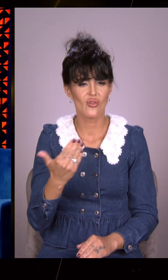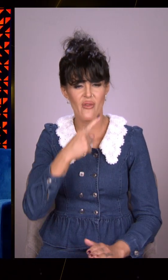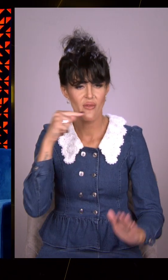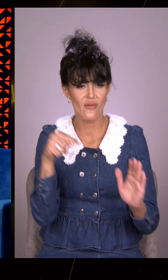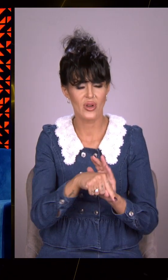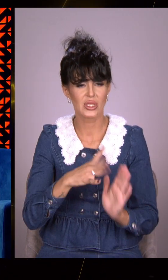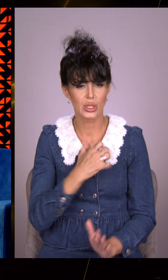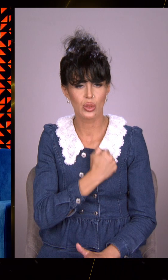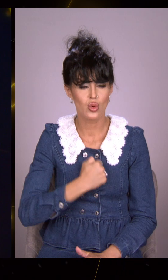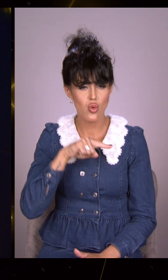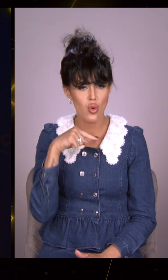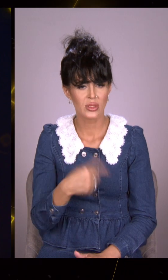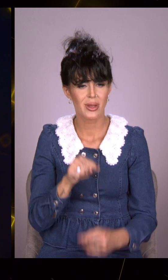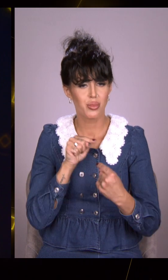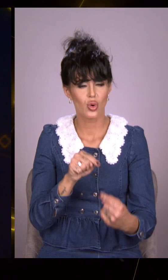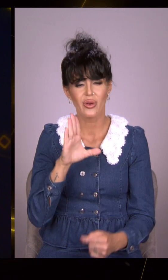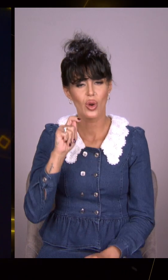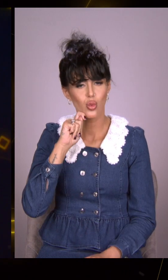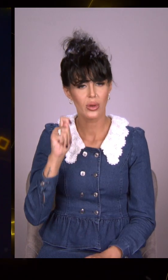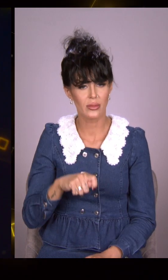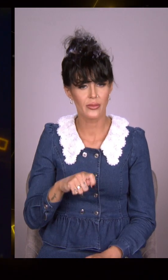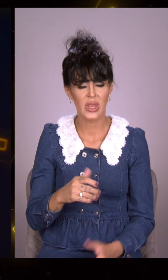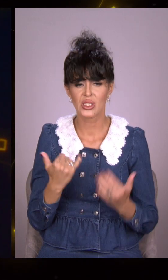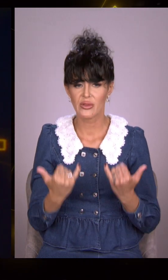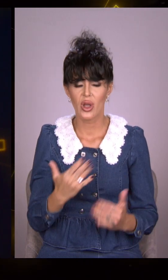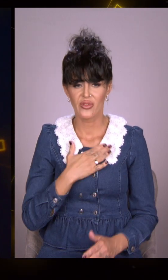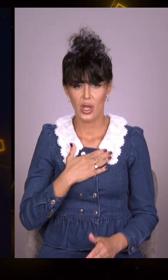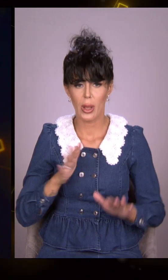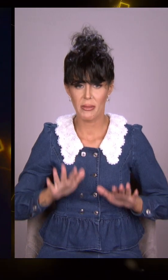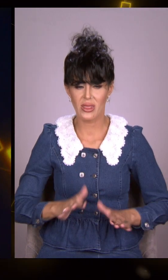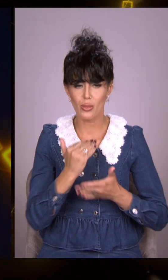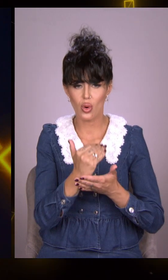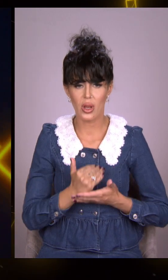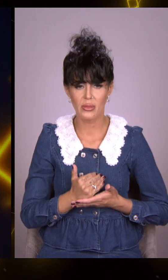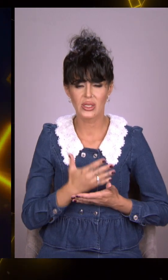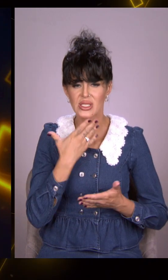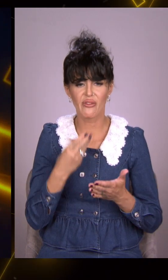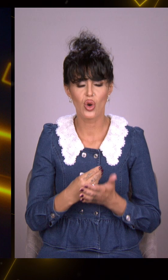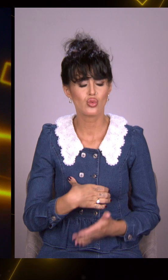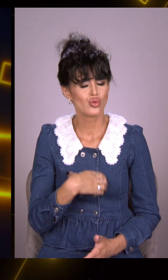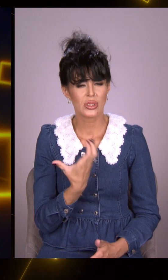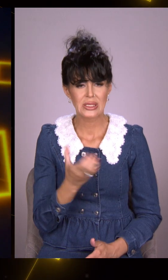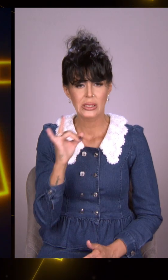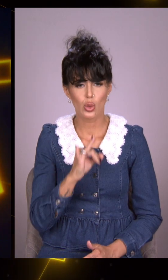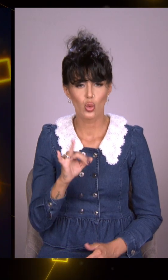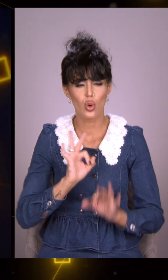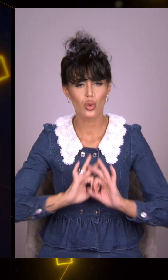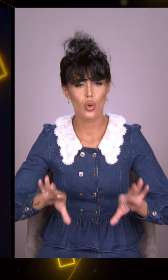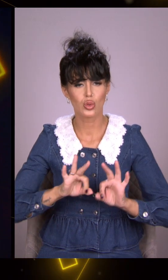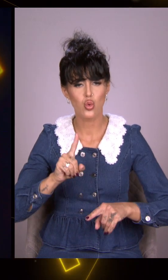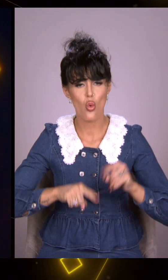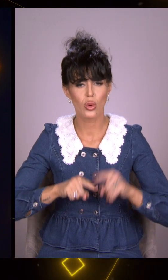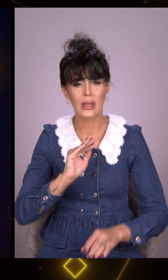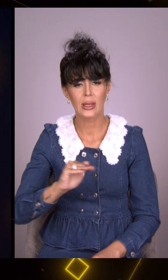Федерації проти України. І сьогодні в нашій студії свої жахливі історії розкажуть родичі дітей, які